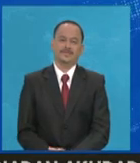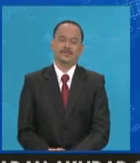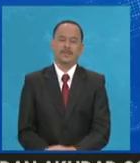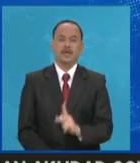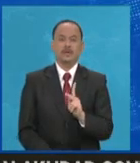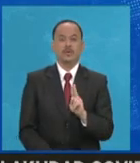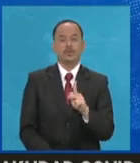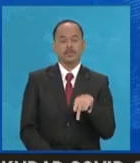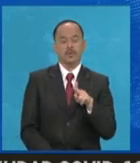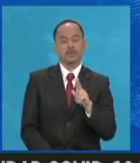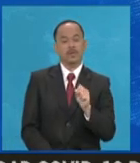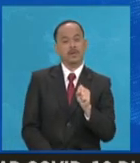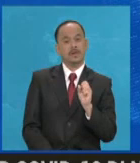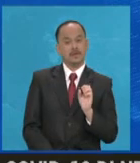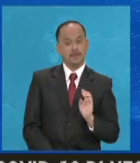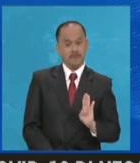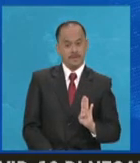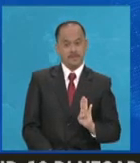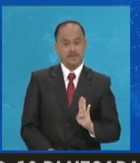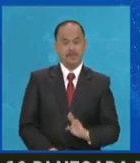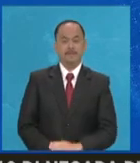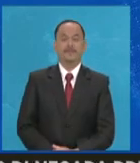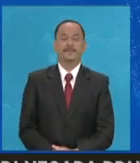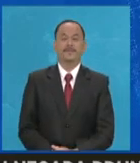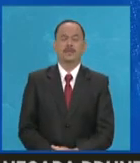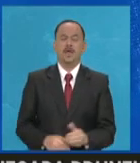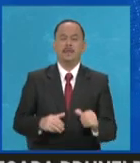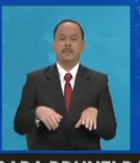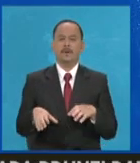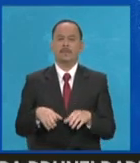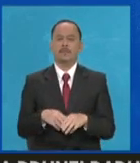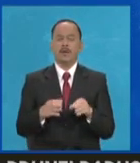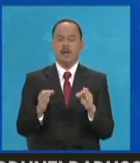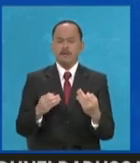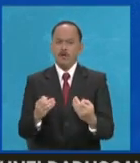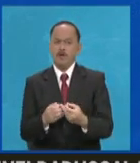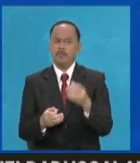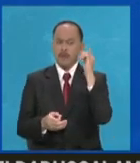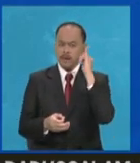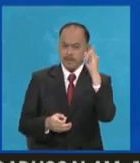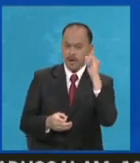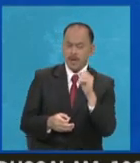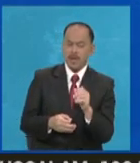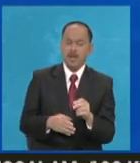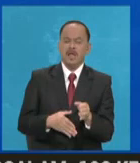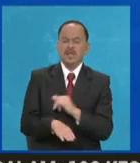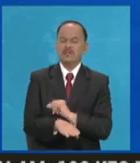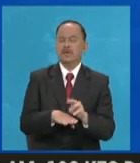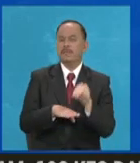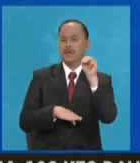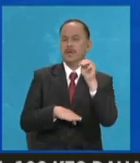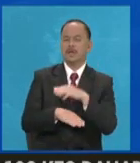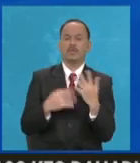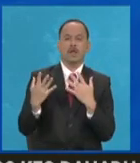University perguruan Kopo SB mengadakan majelis forum ilmiah Isra dan Miraj dan